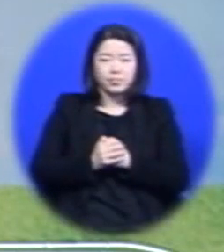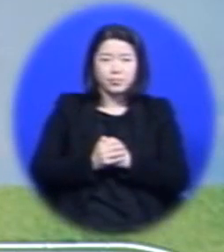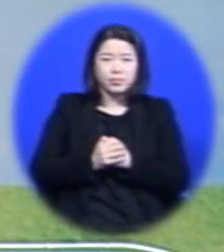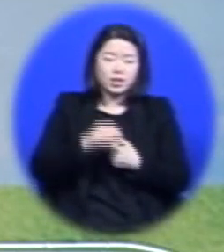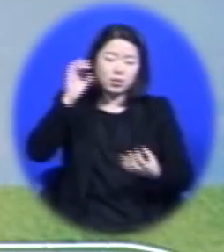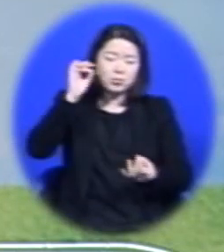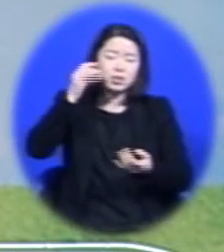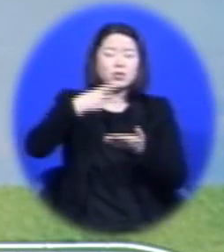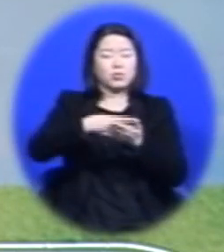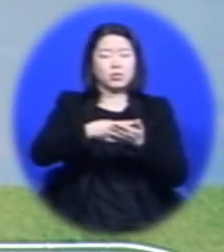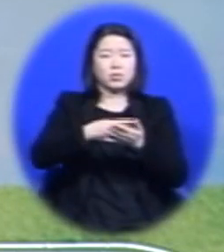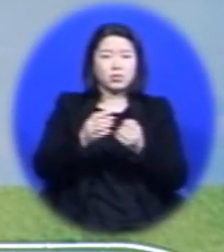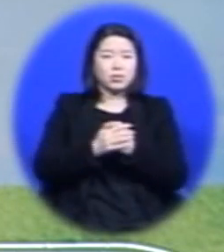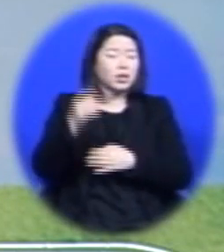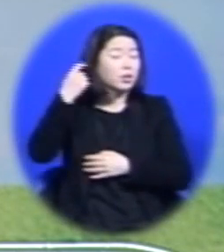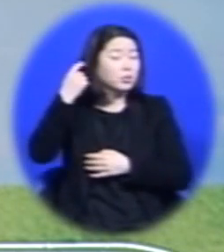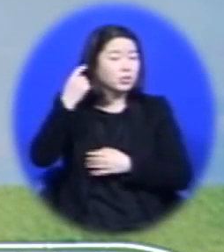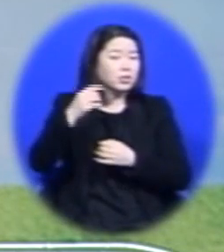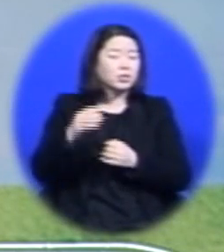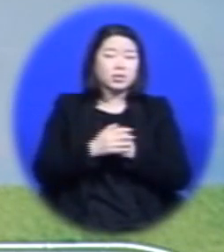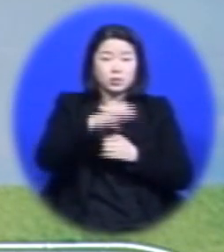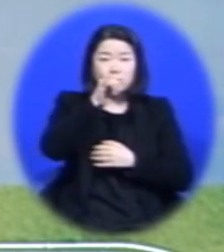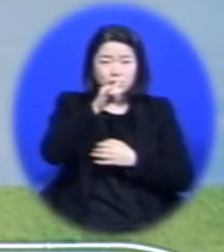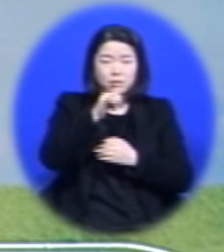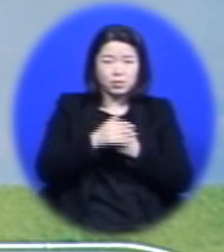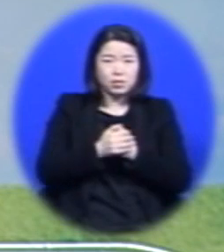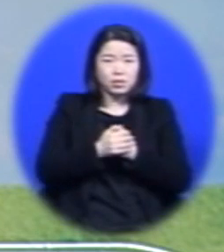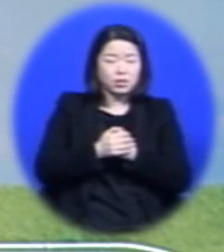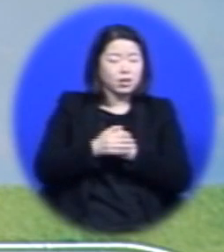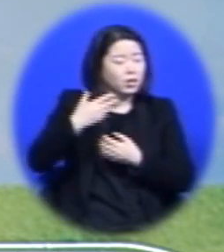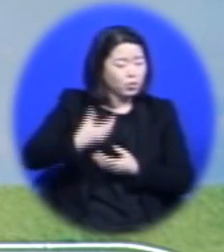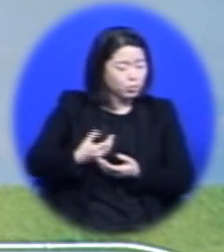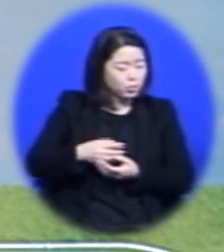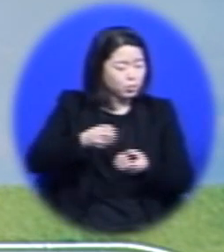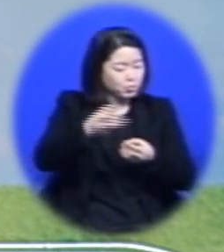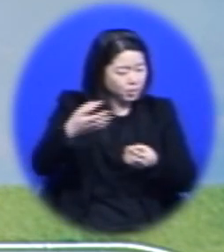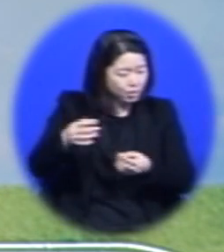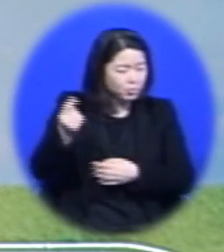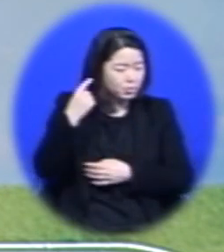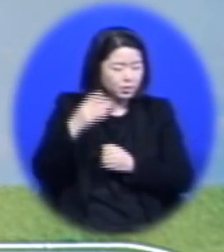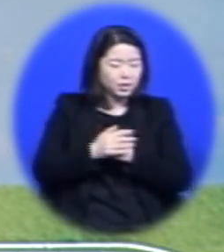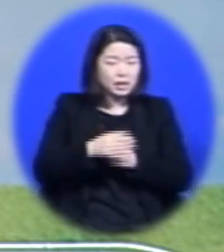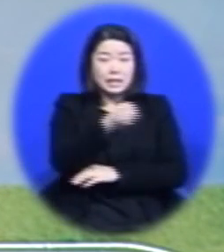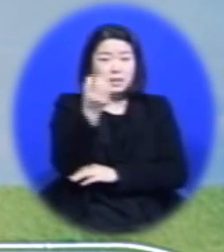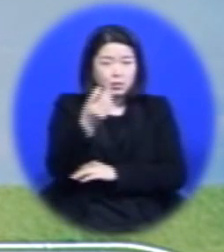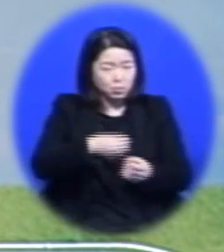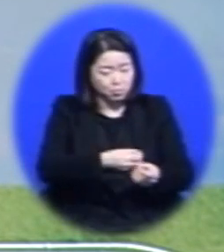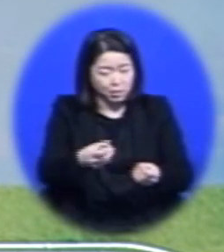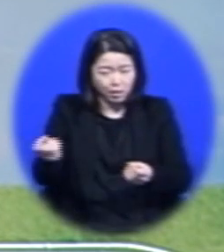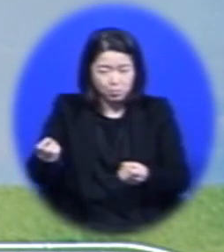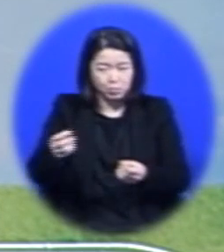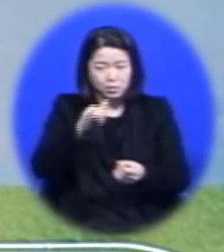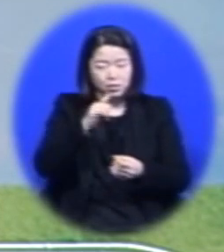꼼짝없이 누워서 뒤로 들리는 소리는 들어요 우유 배달부 구나 신문 배달부 구나 그런데 그